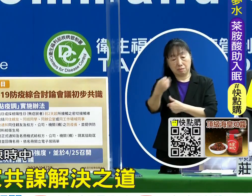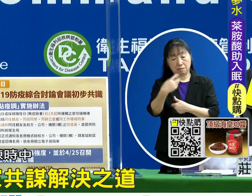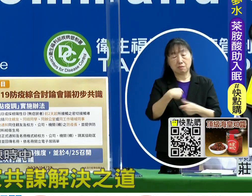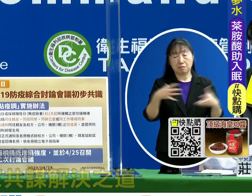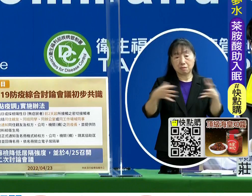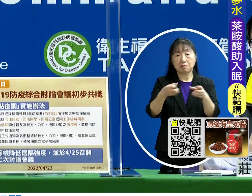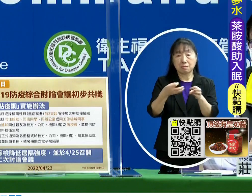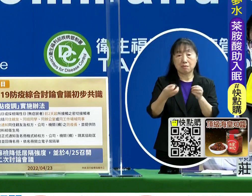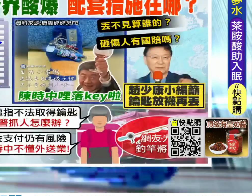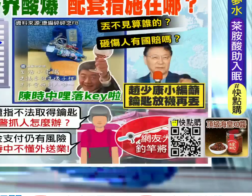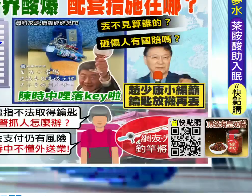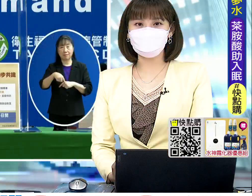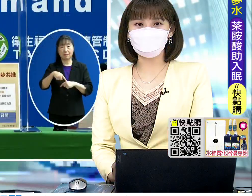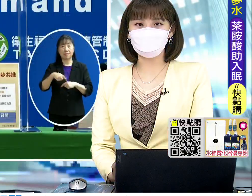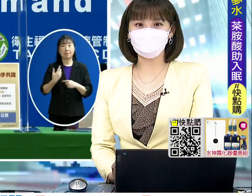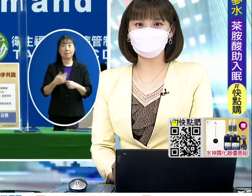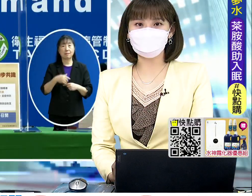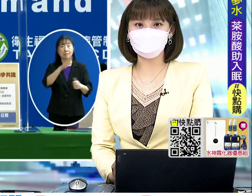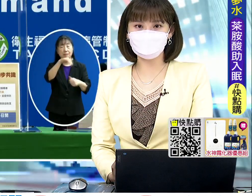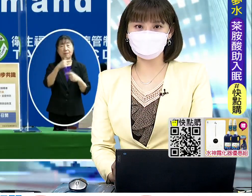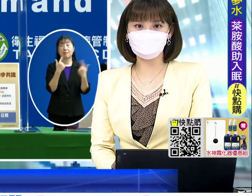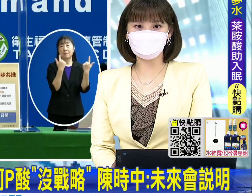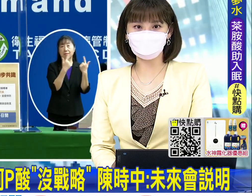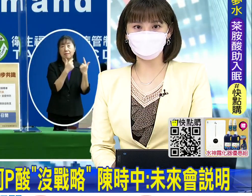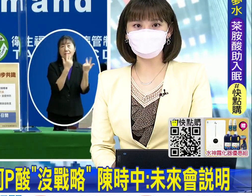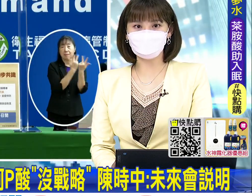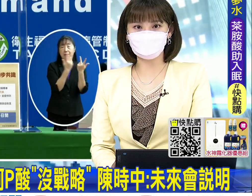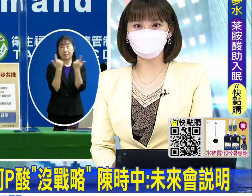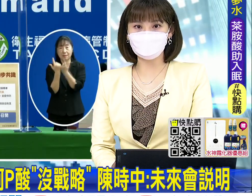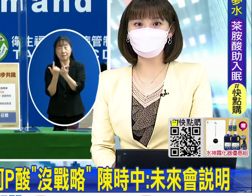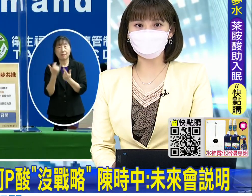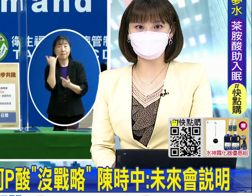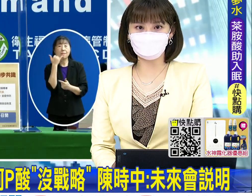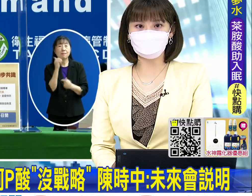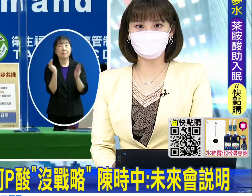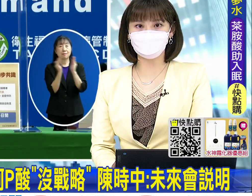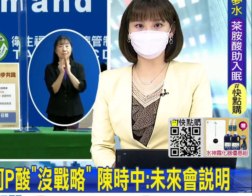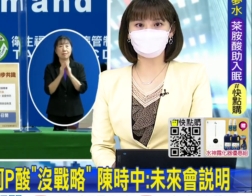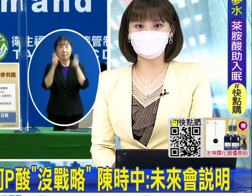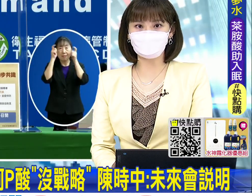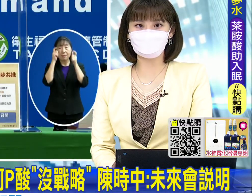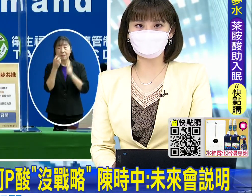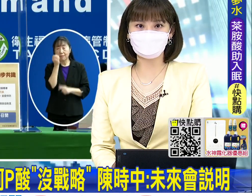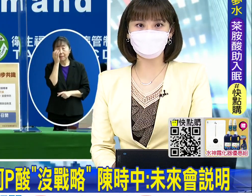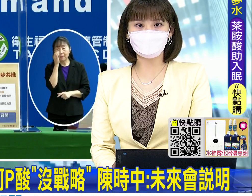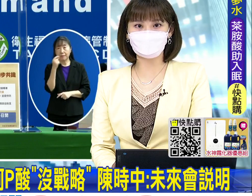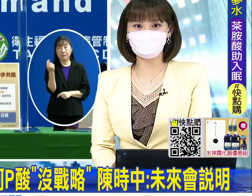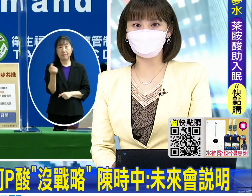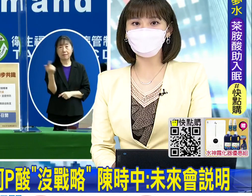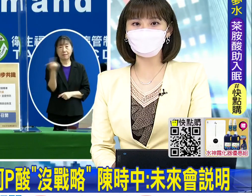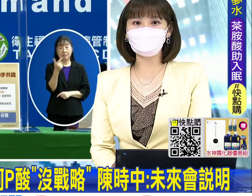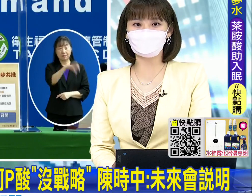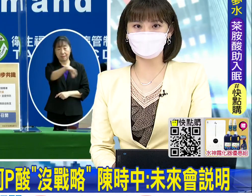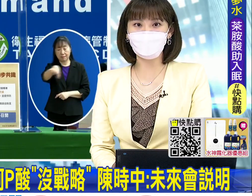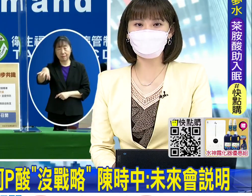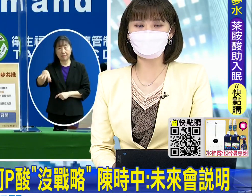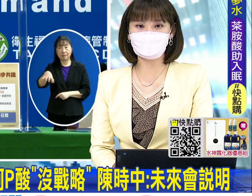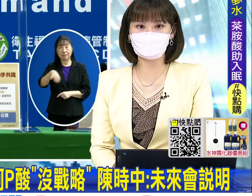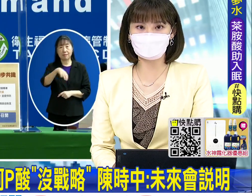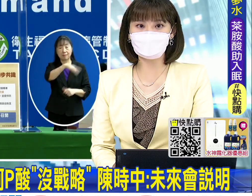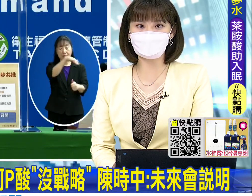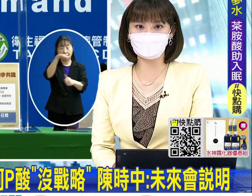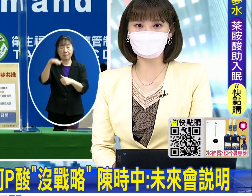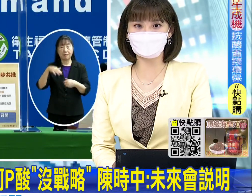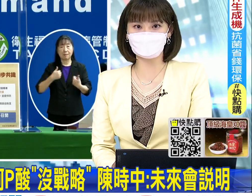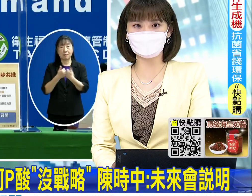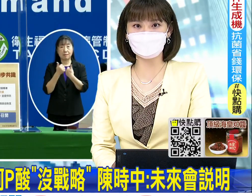嘛。 虽然陈时中今天紧急召集北北基桃还有高雄跟花莲总共六个高风险